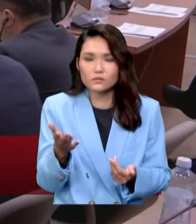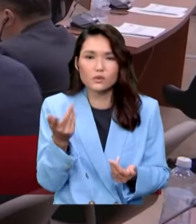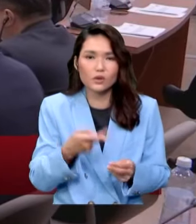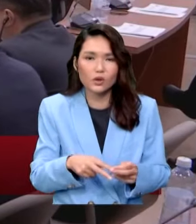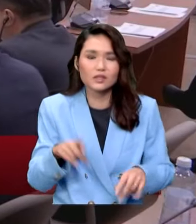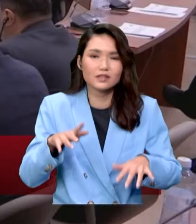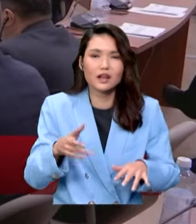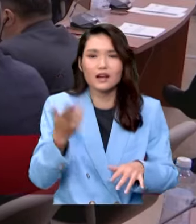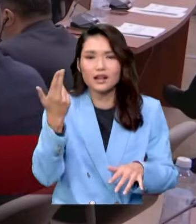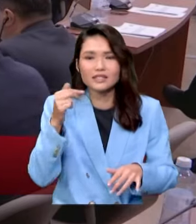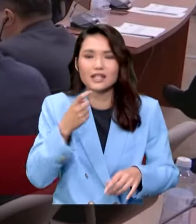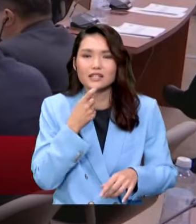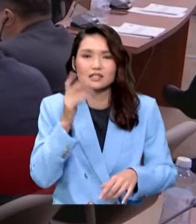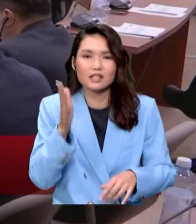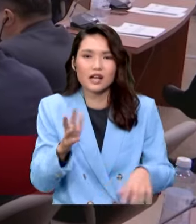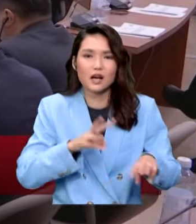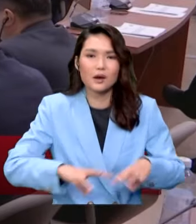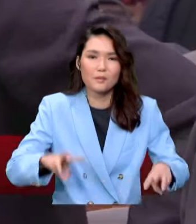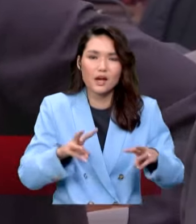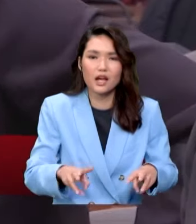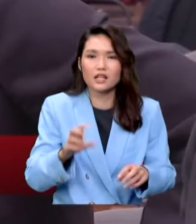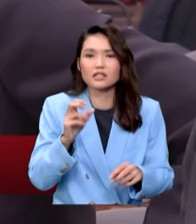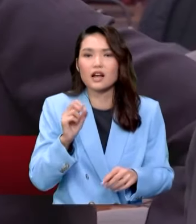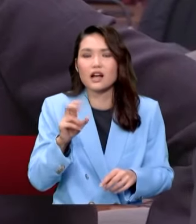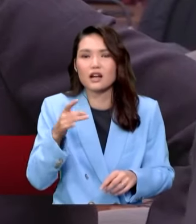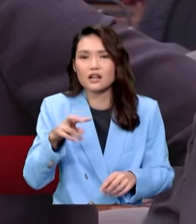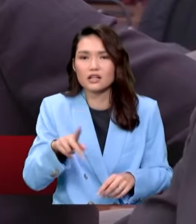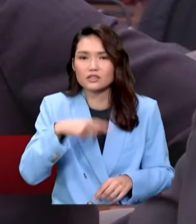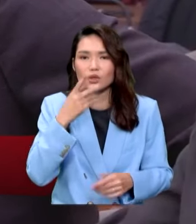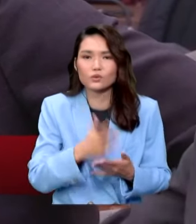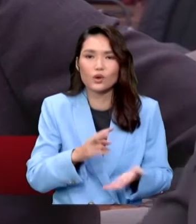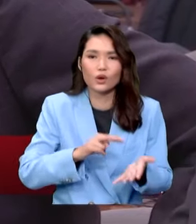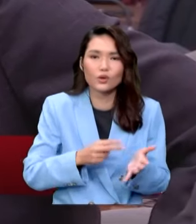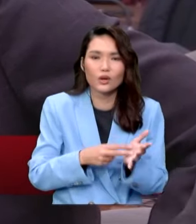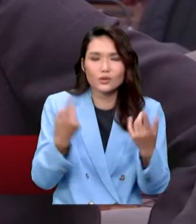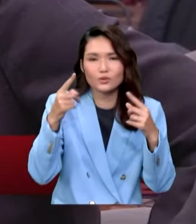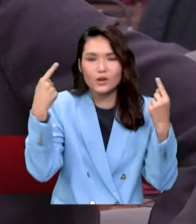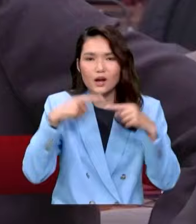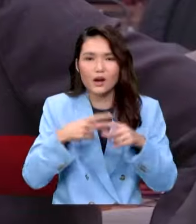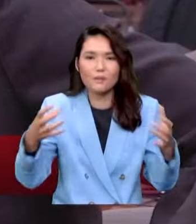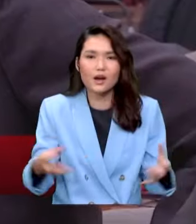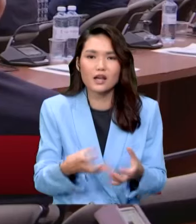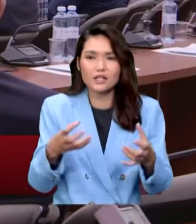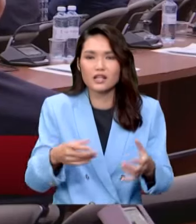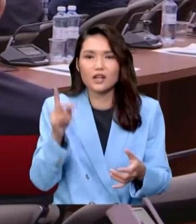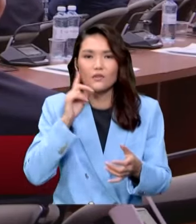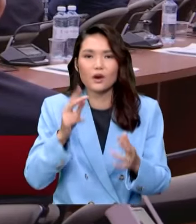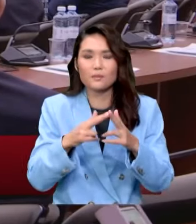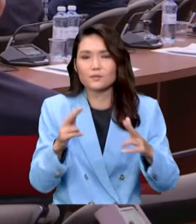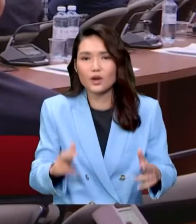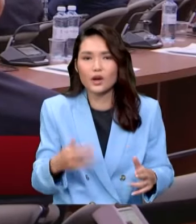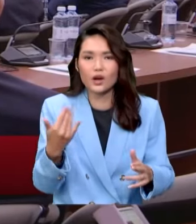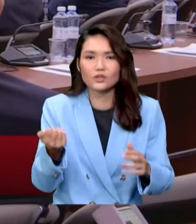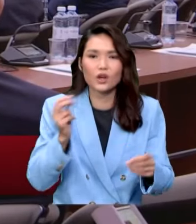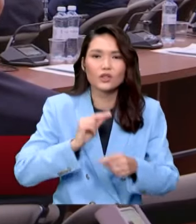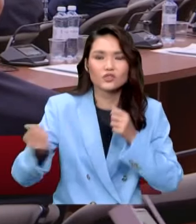де әлсіз екенін сөз етті. Министр Әрініптің айтуынша, ақпанда бірқатар жұмыс атқарылып, алгоритм жасақталуда. Ал шатырлы қалаш қағатысты біз ол жерде